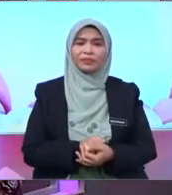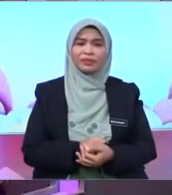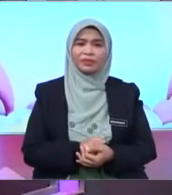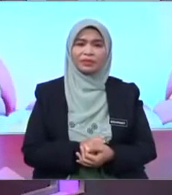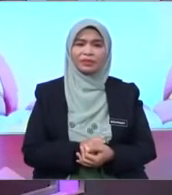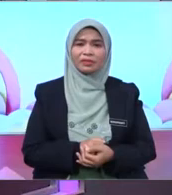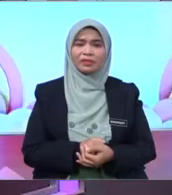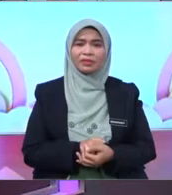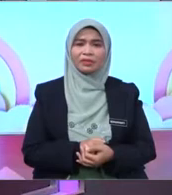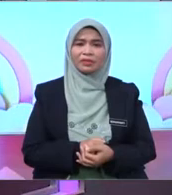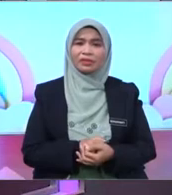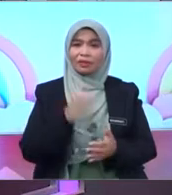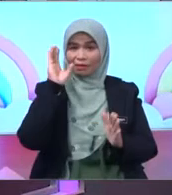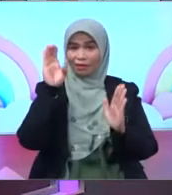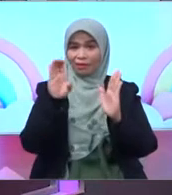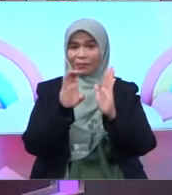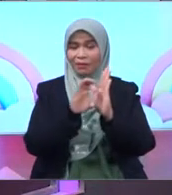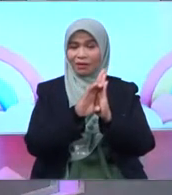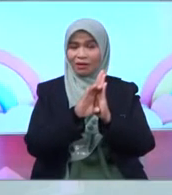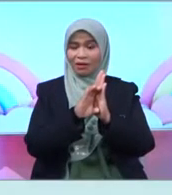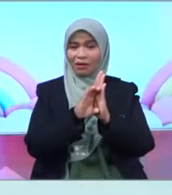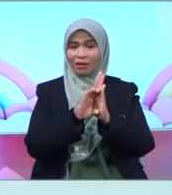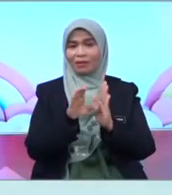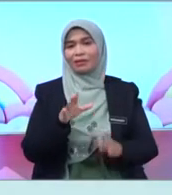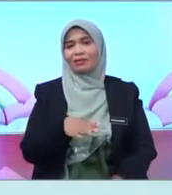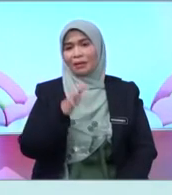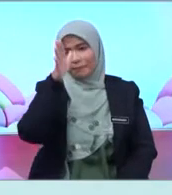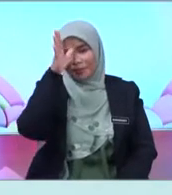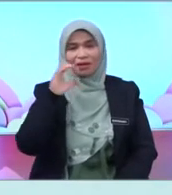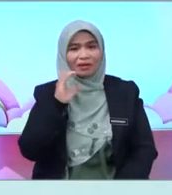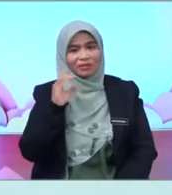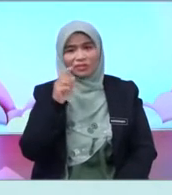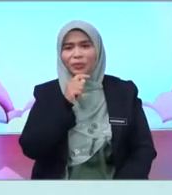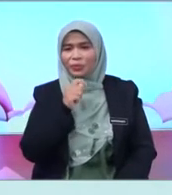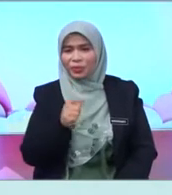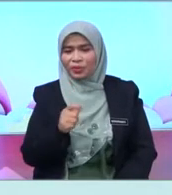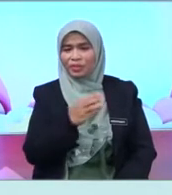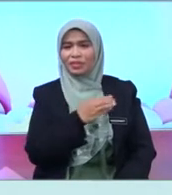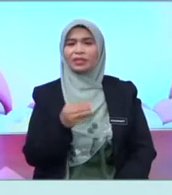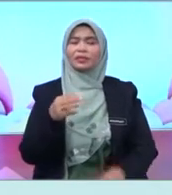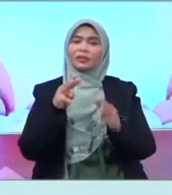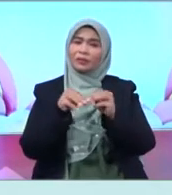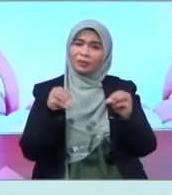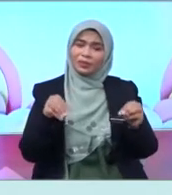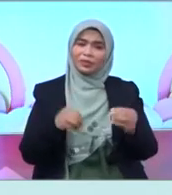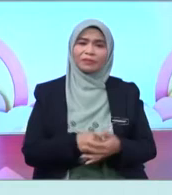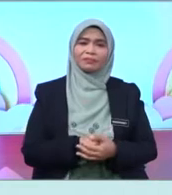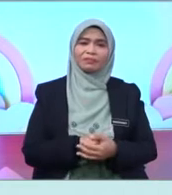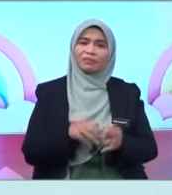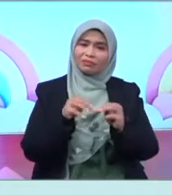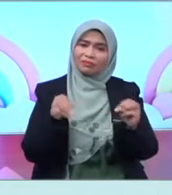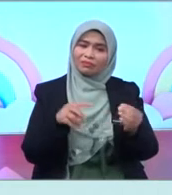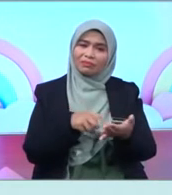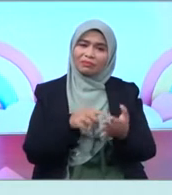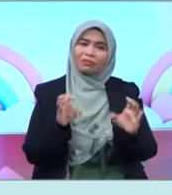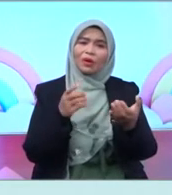Oke ini gambar seorang pakcik tua dainuri disebut tengok punya murini lakukan